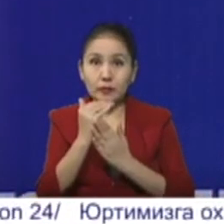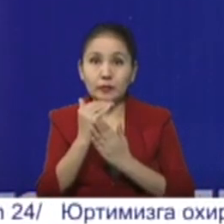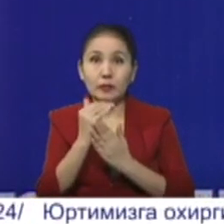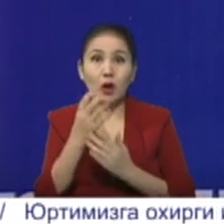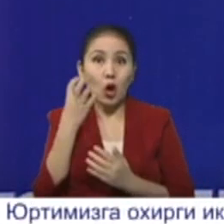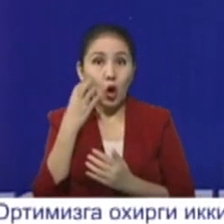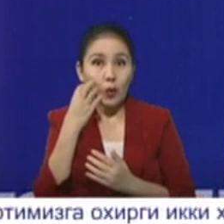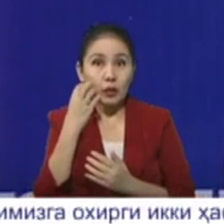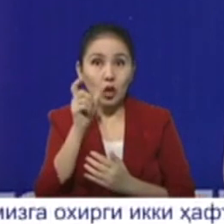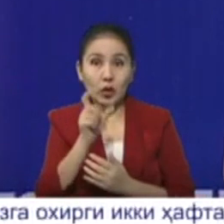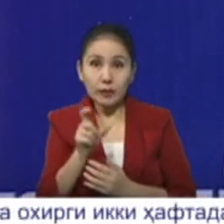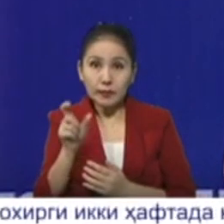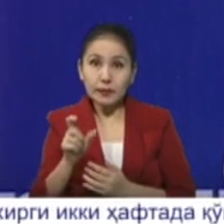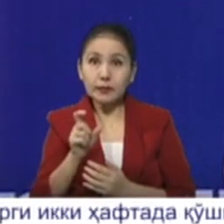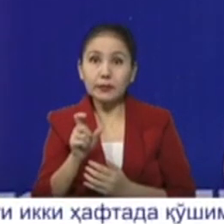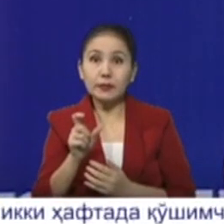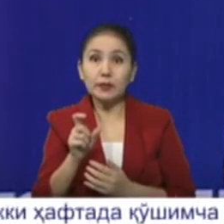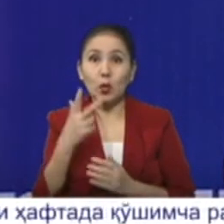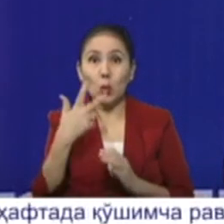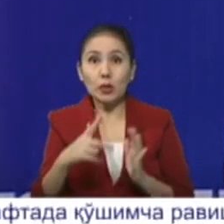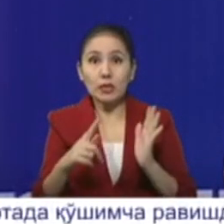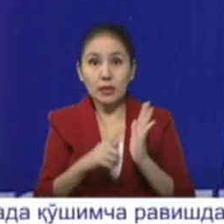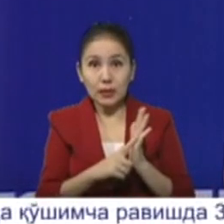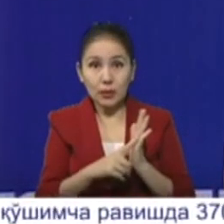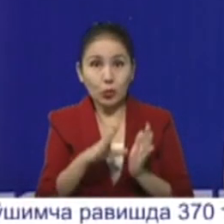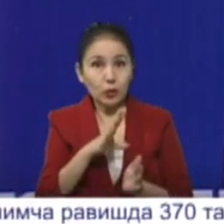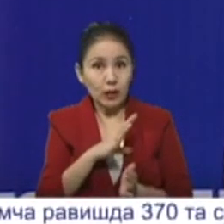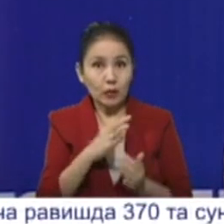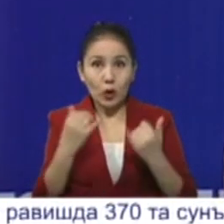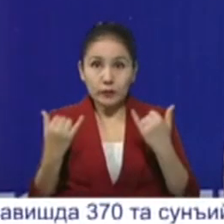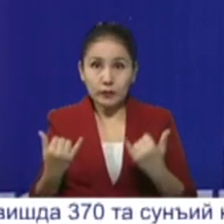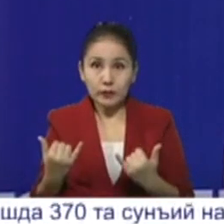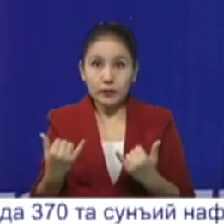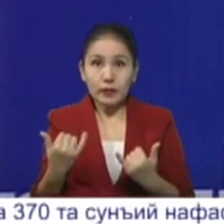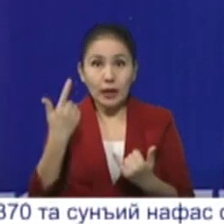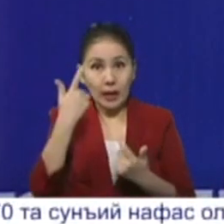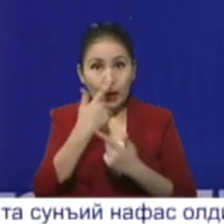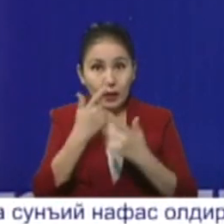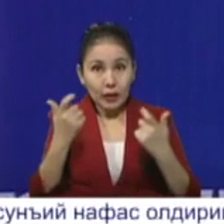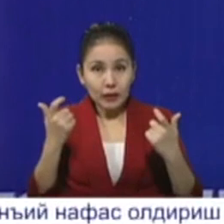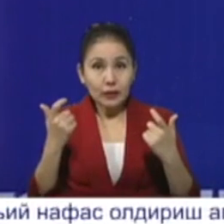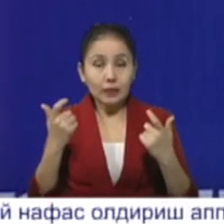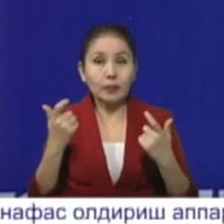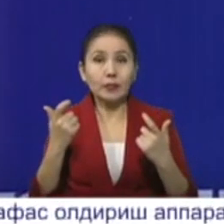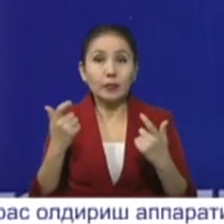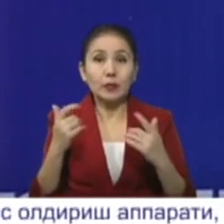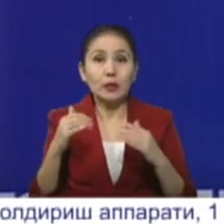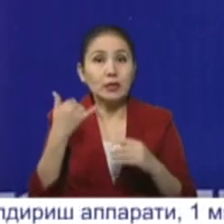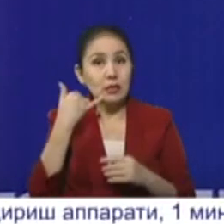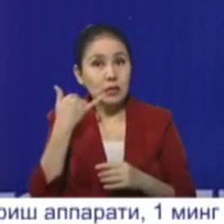ko'tarilayotgan homiladorlar ham 37 bo'lgan darajada hozirgi xabarlardan hamda